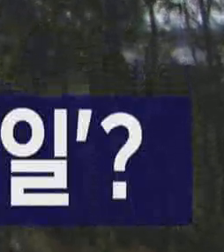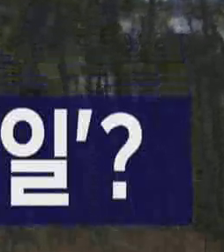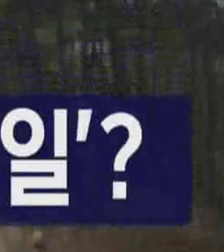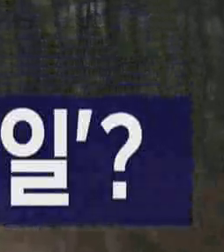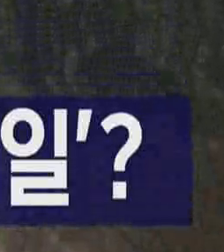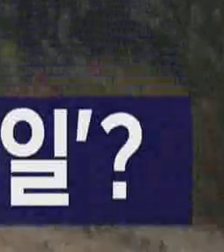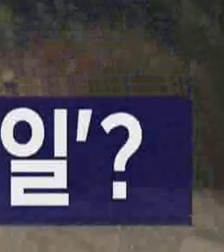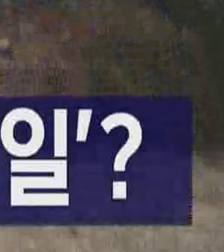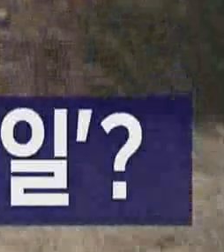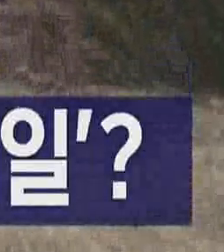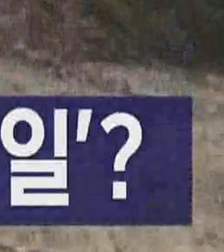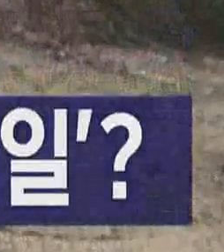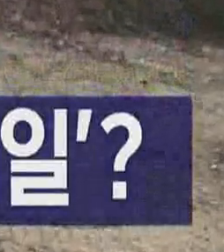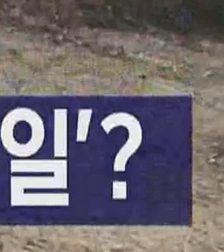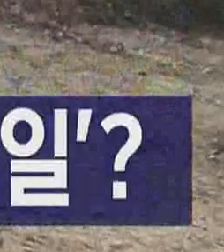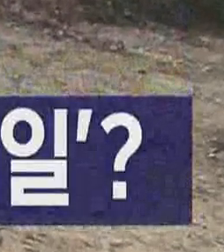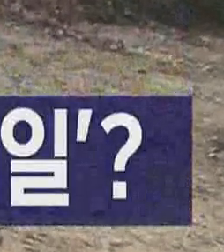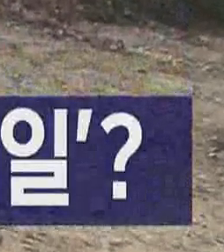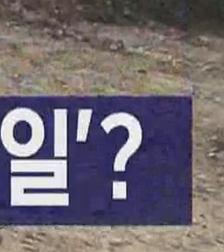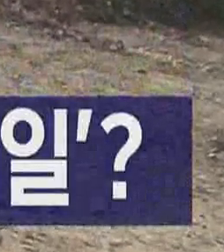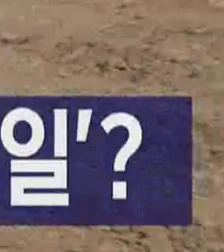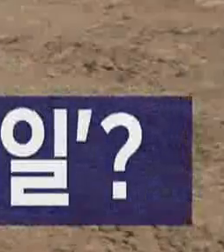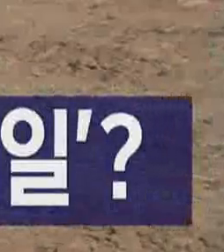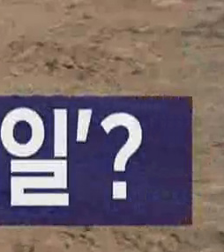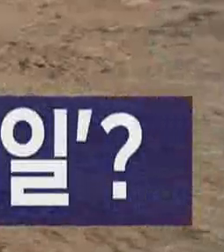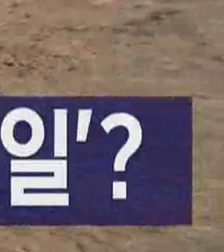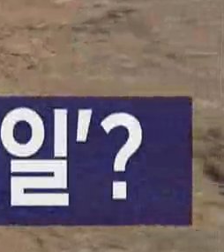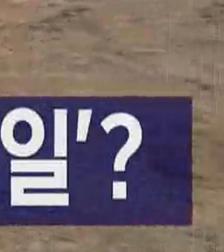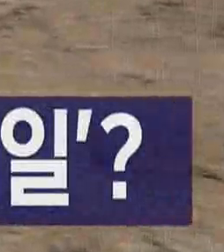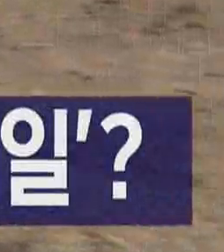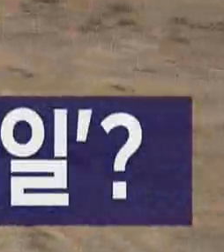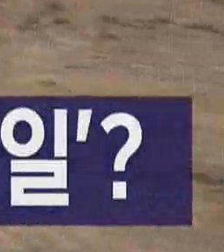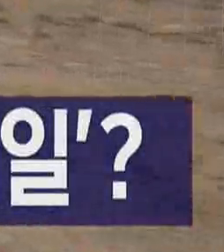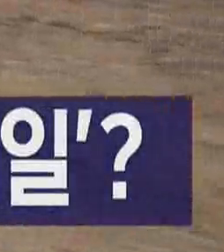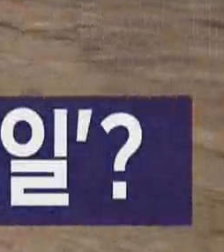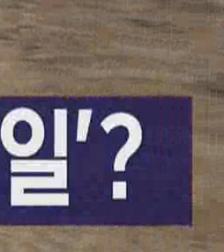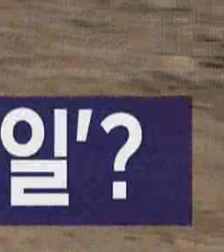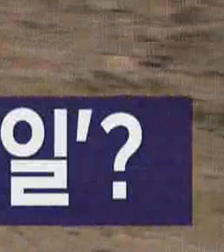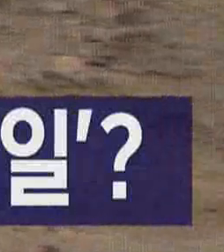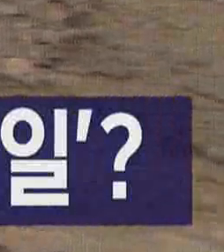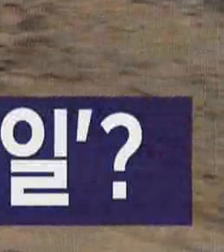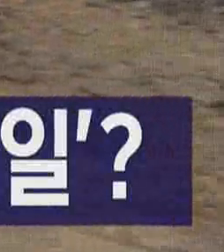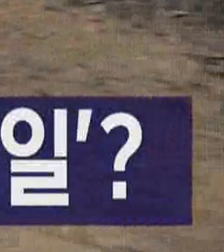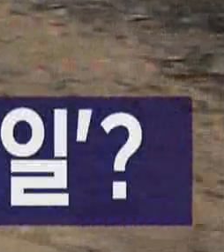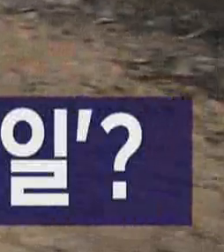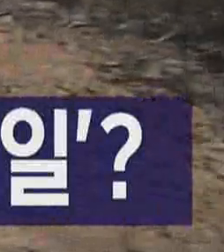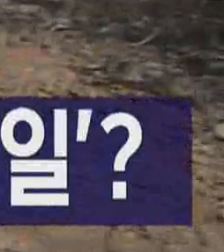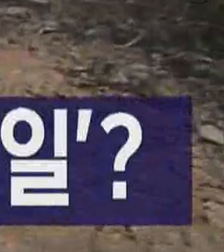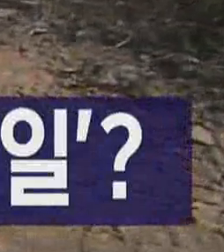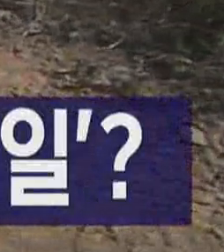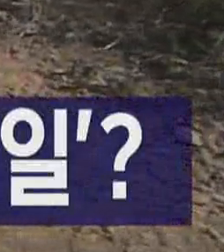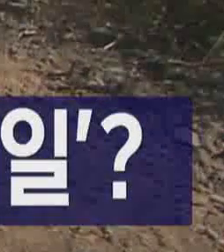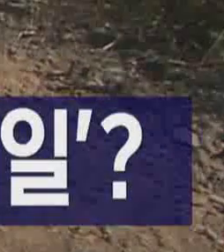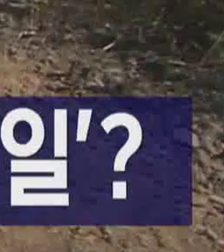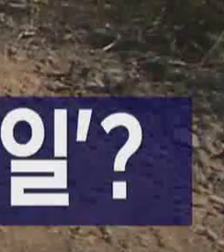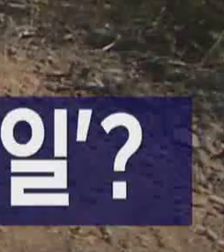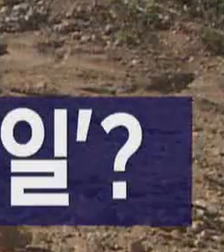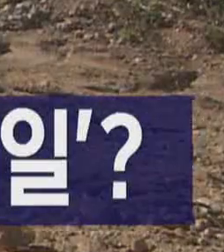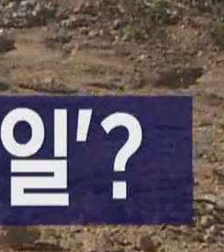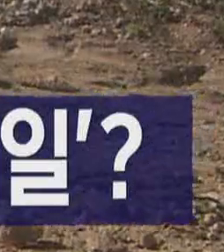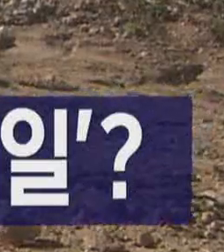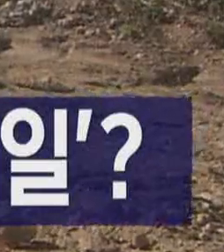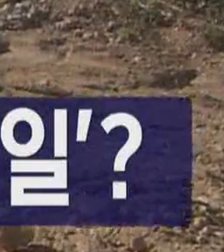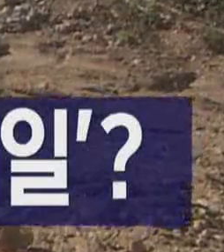측은 여수시에 대관람차와 모노레일을 설치하겠다는 제안도 했던 것으로 드러났습니다. 인허가 그